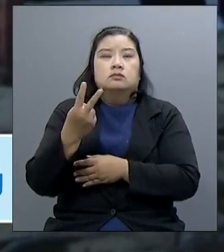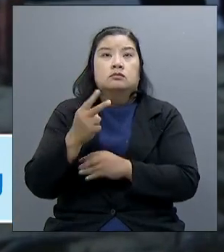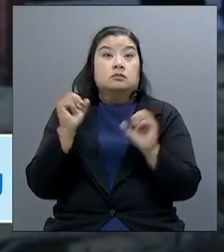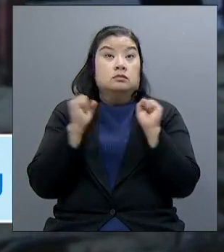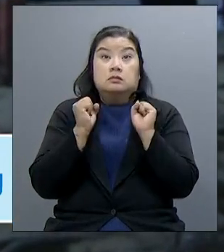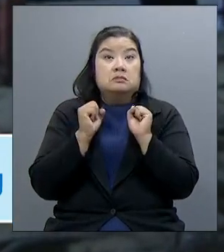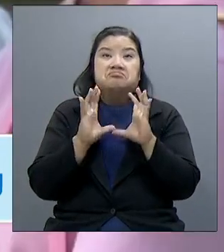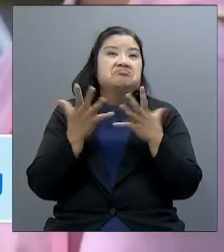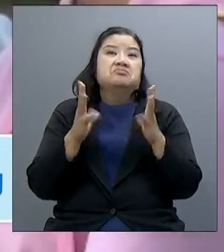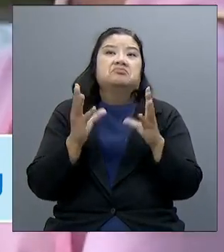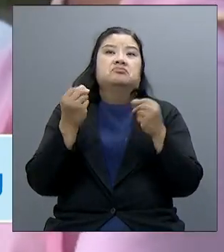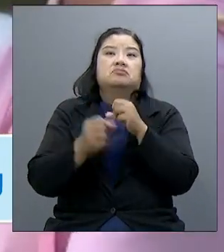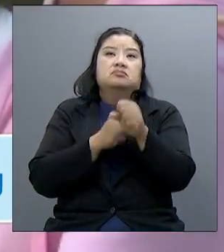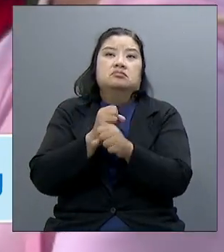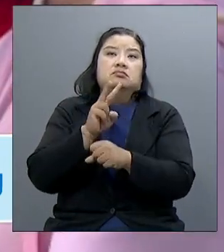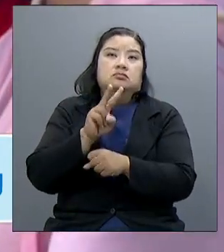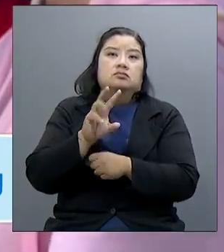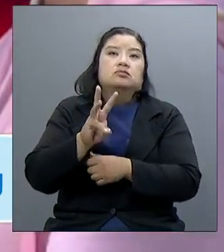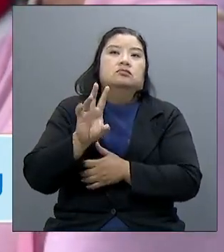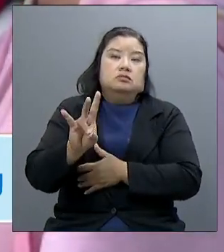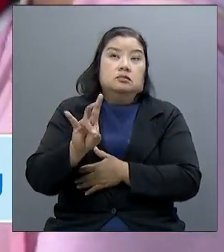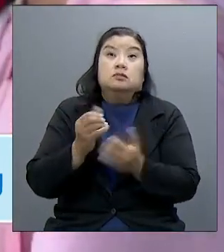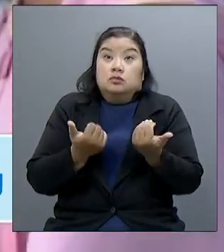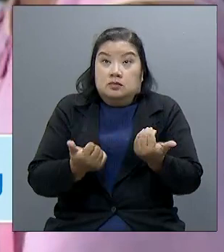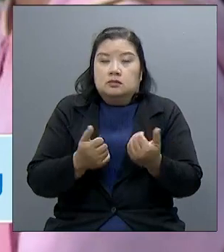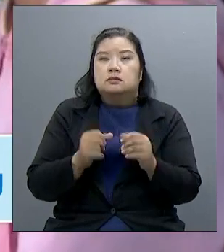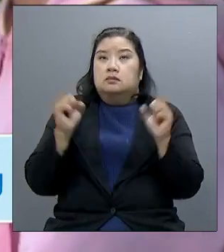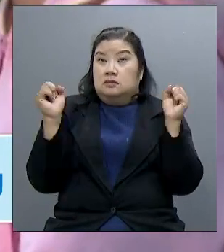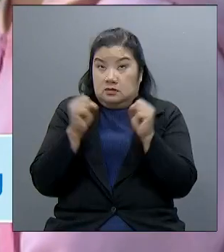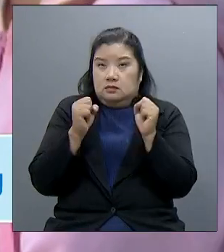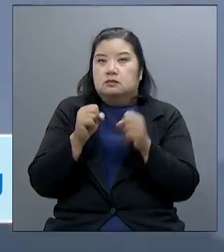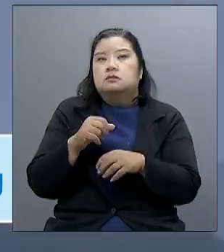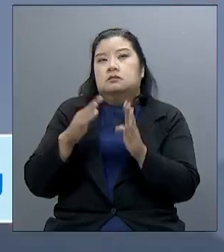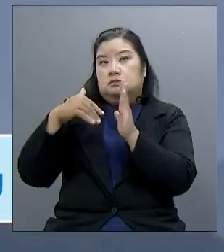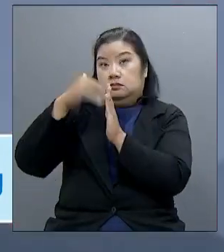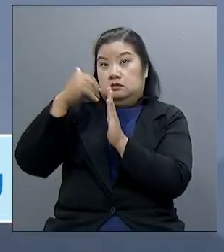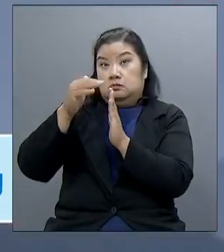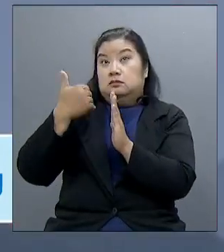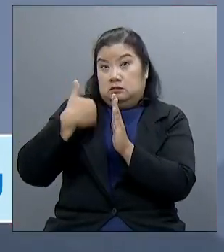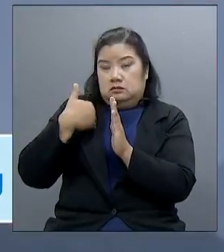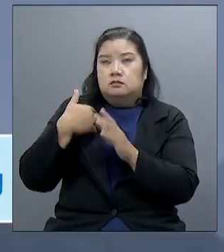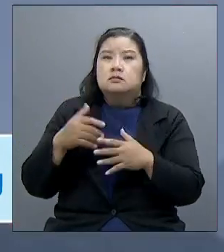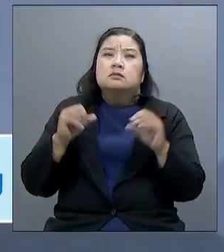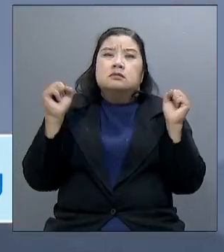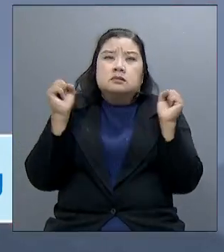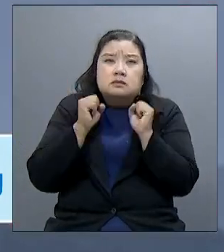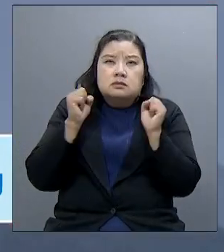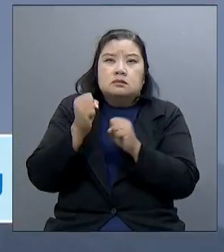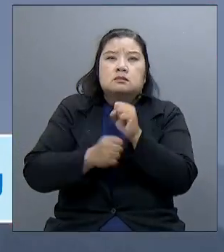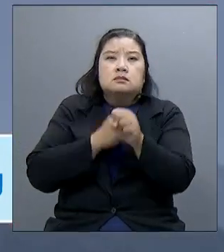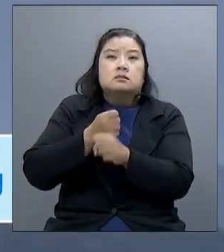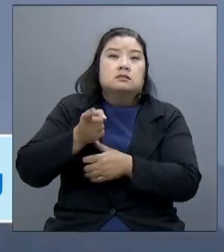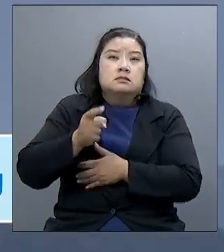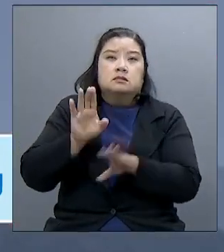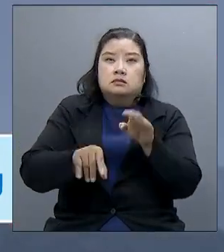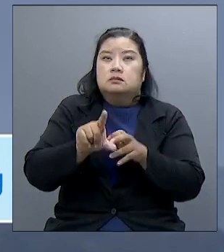567 ค่ะโดยอณหภูมิต่ำสุเฉลยบริเวณประเทศไยตอนบนนะครับนี้ระัศไทยอยี่ประมา